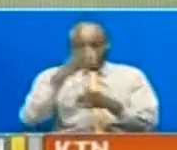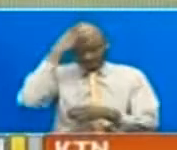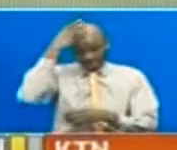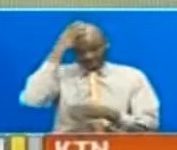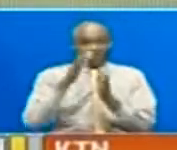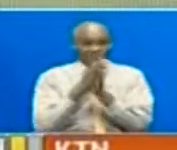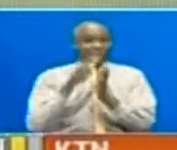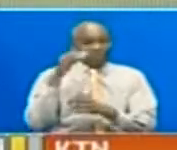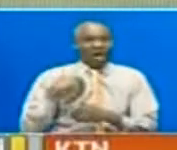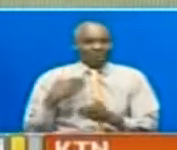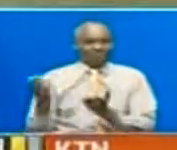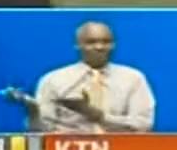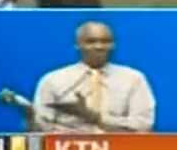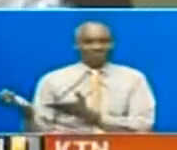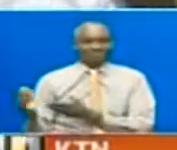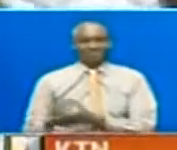hiyo.